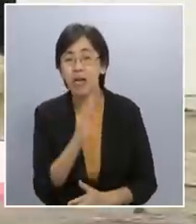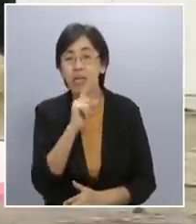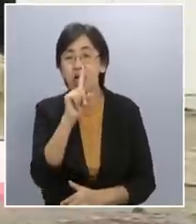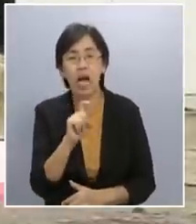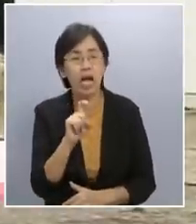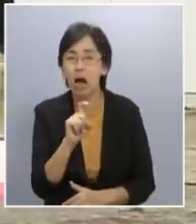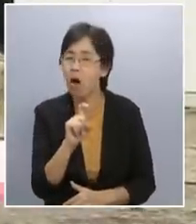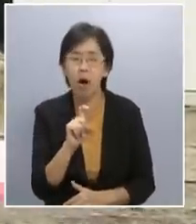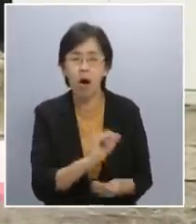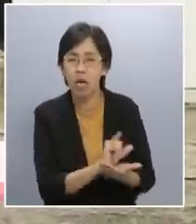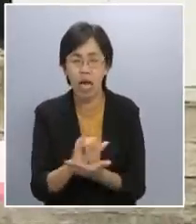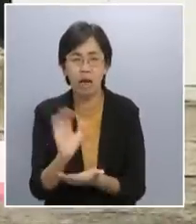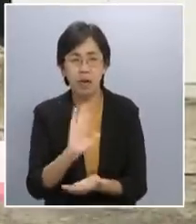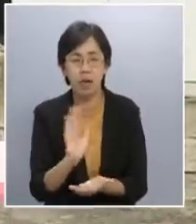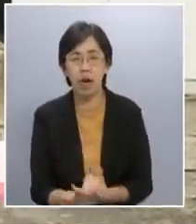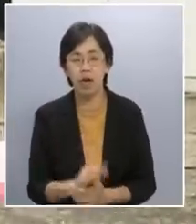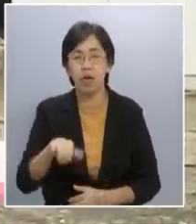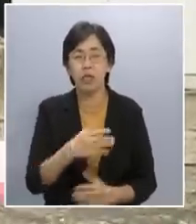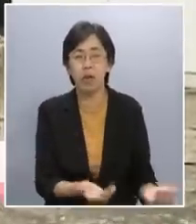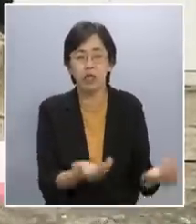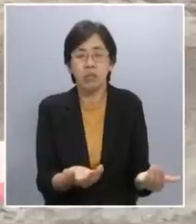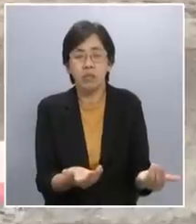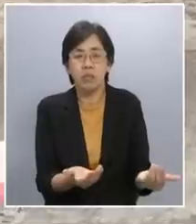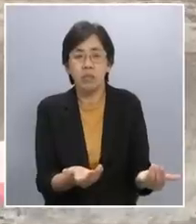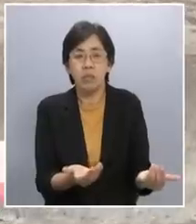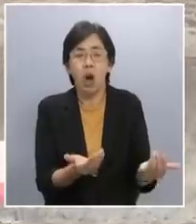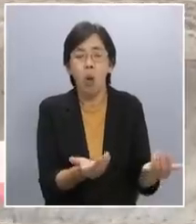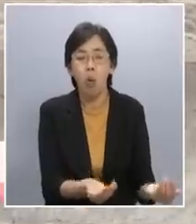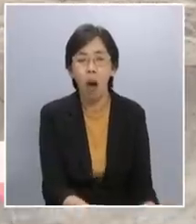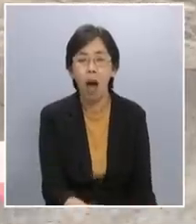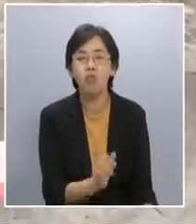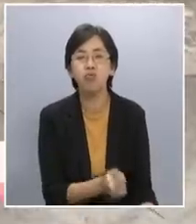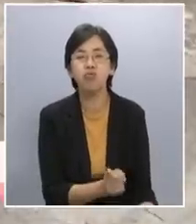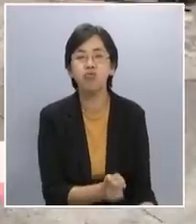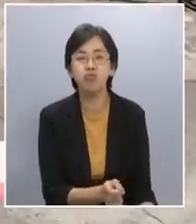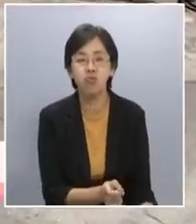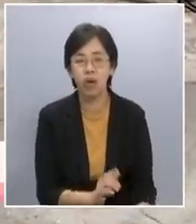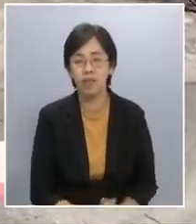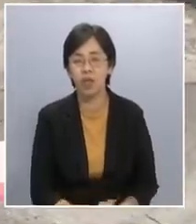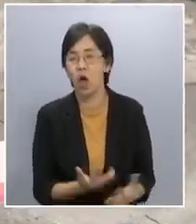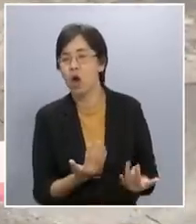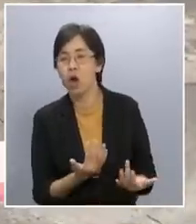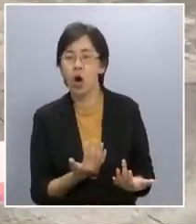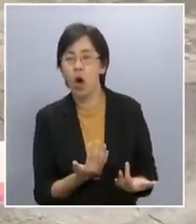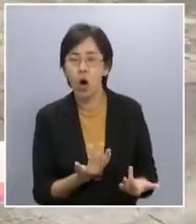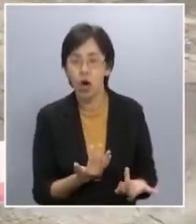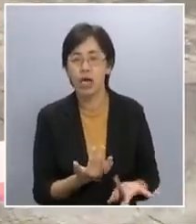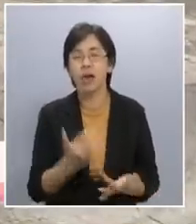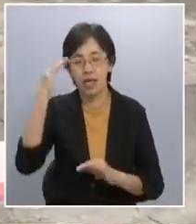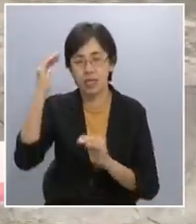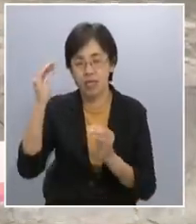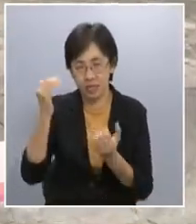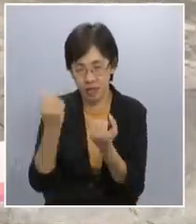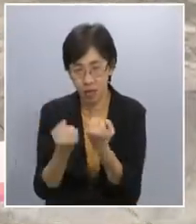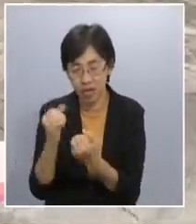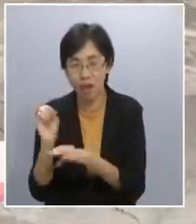ม่ควรจะเคลื่อนย้ายศพนะทุกคนที่อุ้มลงมาก็เลยตัดสินใจวางร่างไว้กับพื้นนะคะแล้วรอการช่วยเหลือจากเจ้าหน้าที่ยืนยันว่